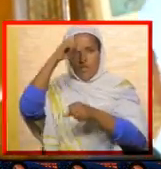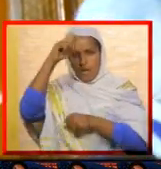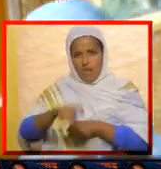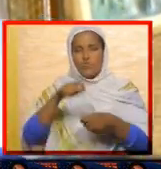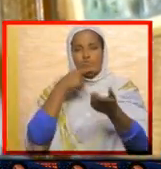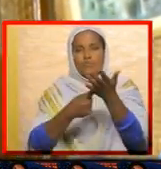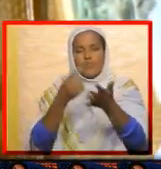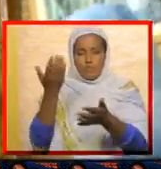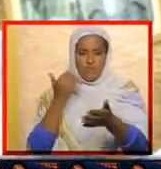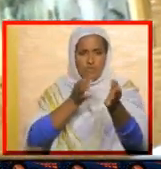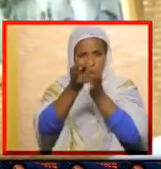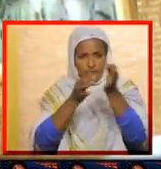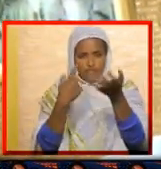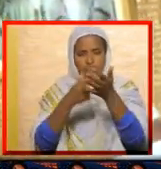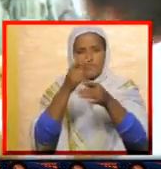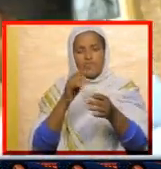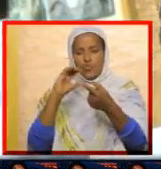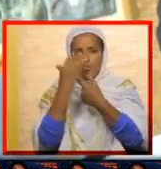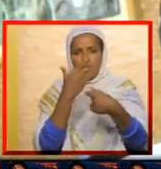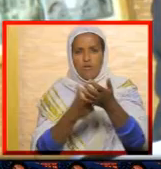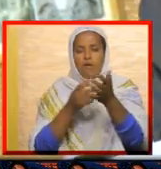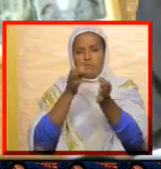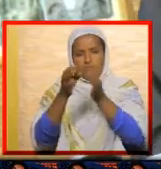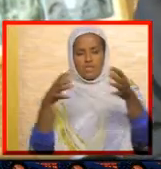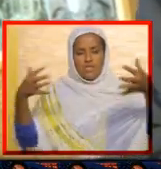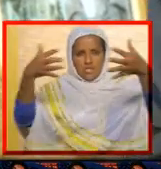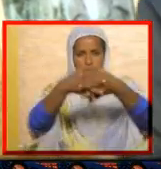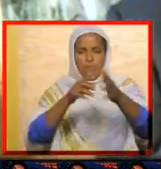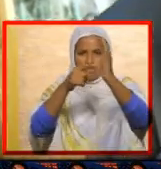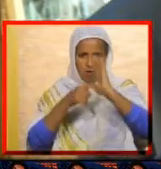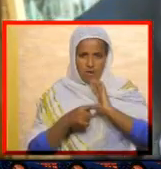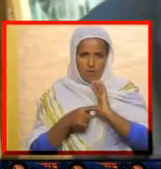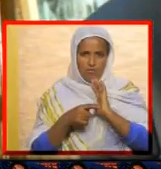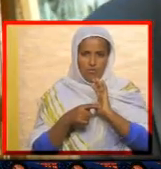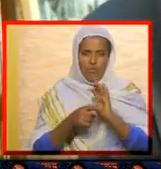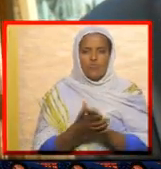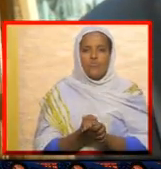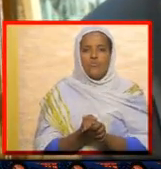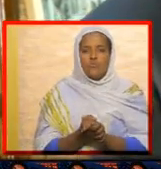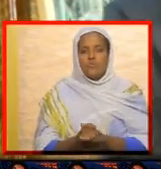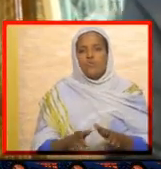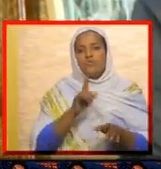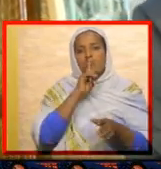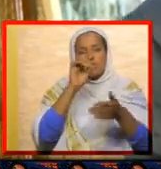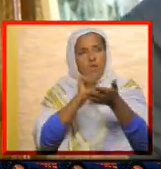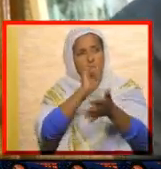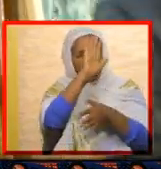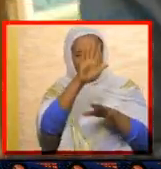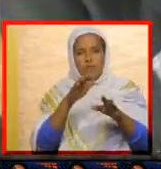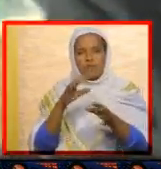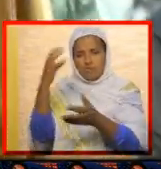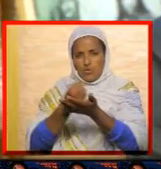የተቀናጀ ድጋፍ ሊሰበሰብ የሚችልበት ሁኔታ ኮሚቴው የተለያዩ ውሳ ኮሚቴዎችን አዋቅረው በተለይ